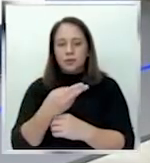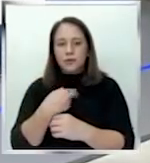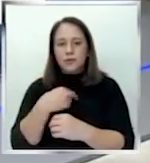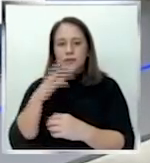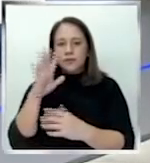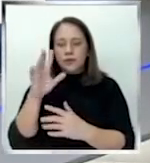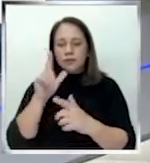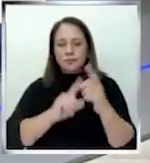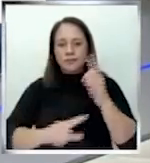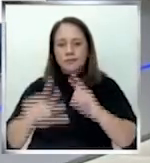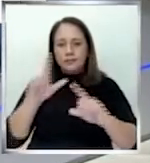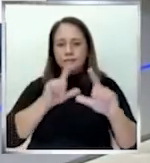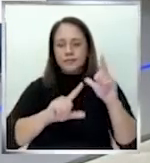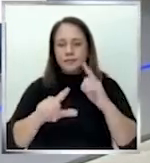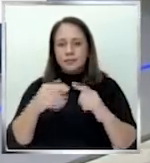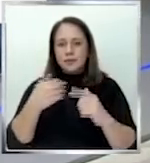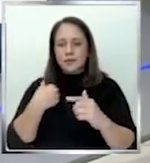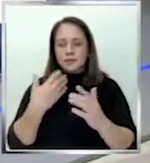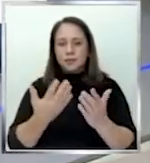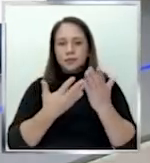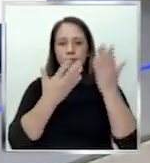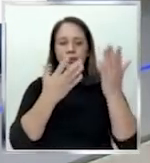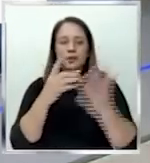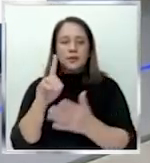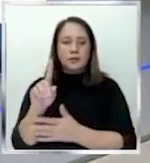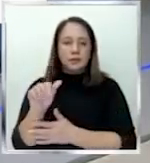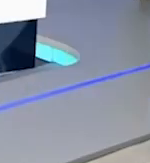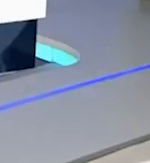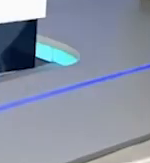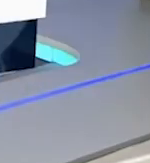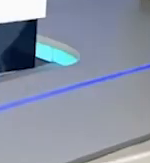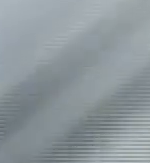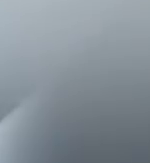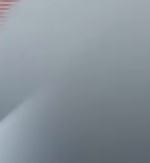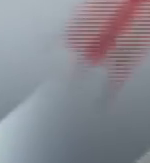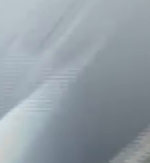laboratorio ang hindi nakapagsumite ng datos.